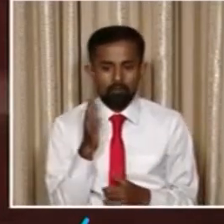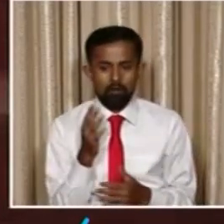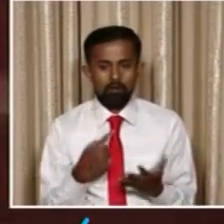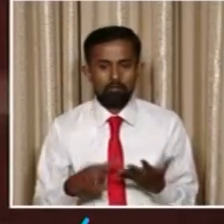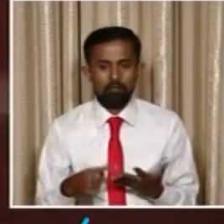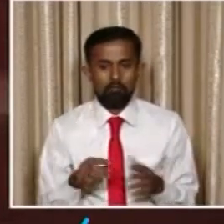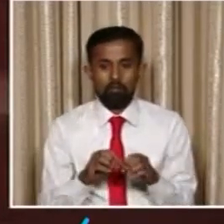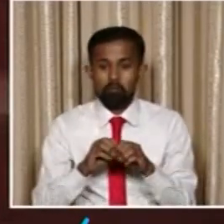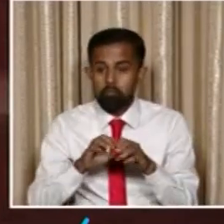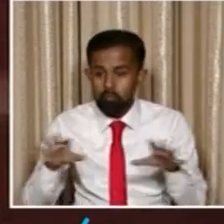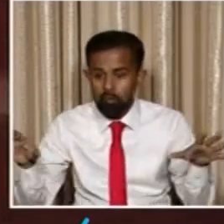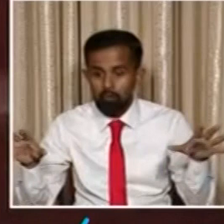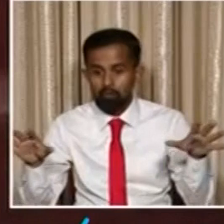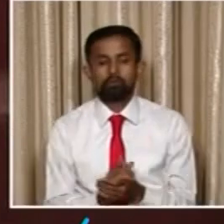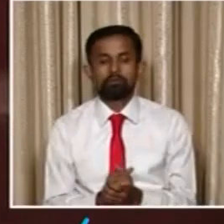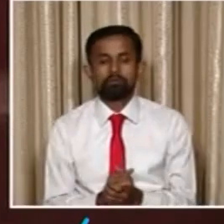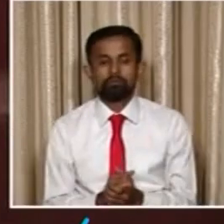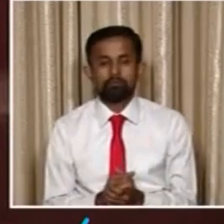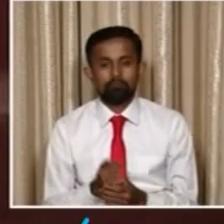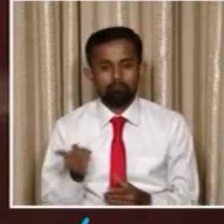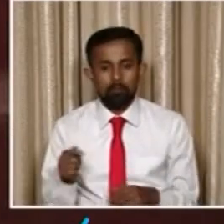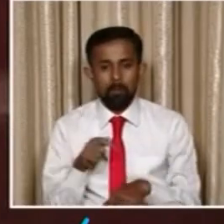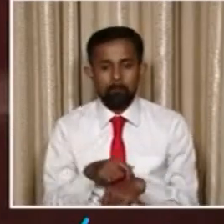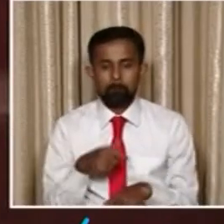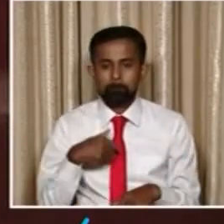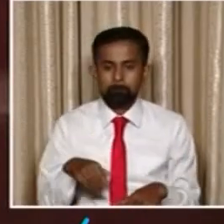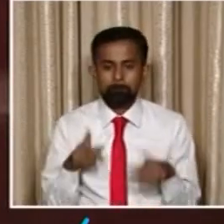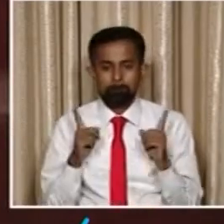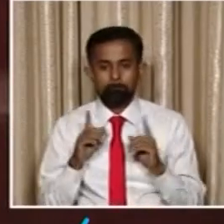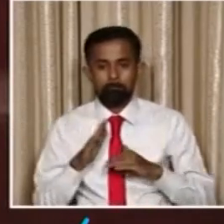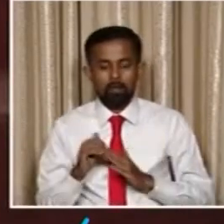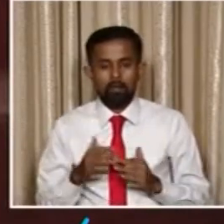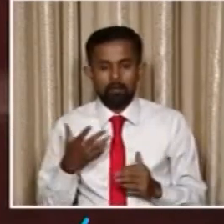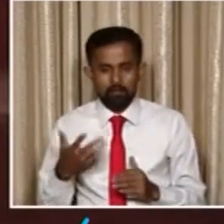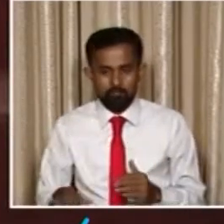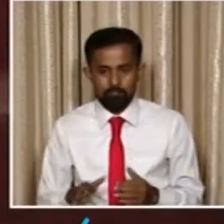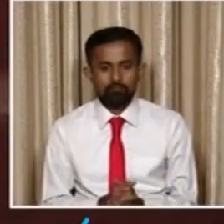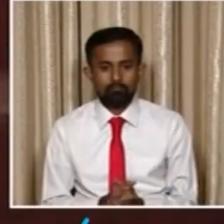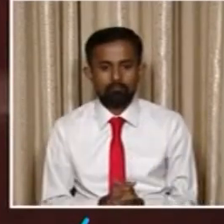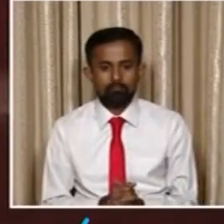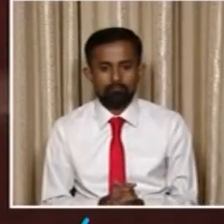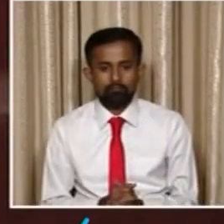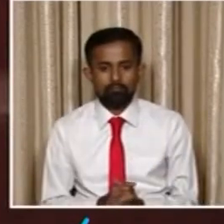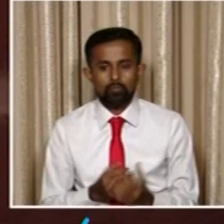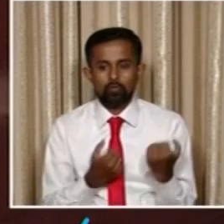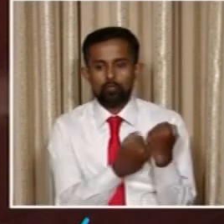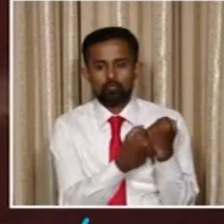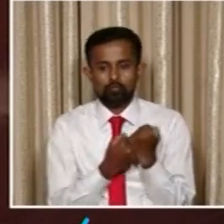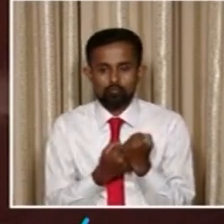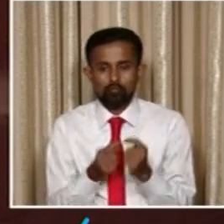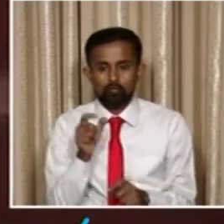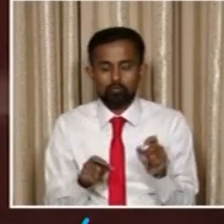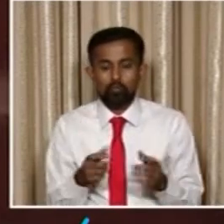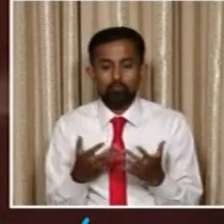දේවල් ප්‍රවර්ධනය කිරීම සඳහා තමයි මෙවර මේ ක්‍රීඩාව පාවිච්චි කරලා තිබෙන්නේ. ඒ විතරක් නෙමෙයි අනුග්‍රාහකයන් රාශියක්